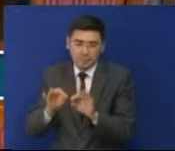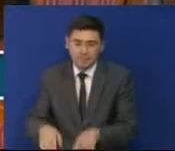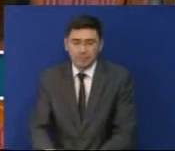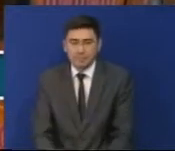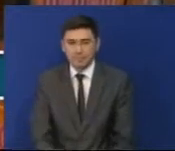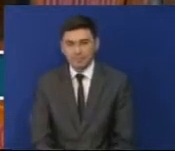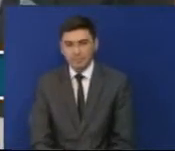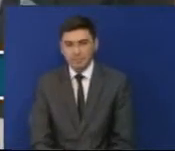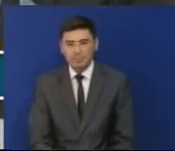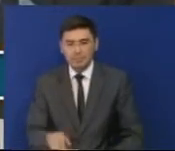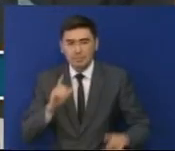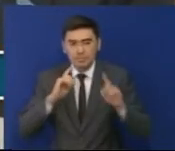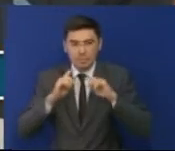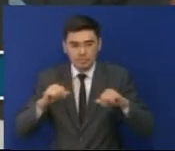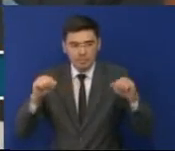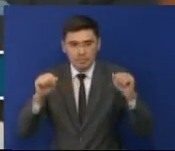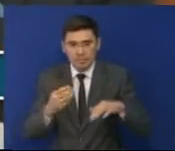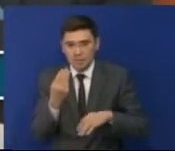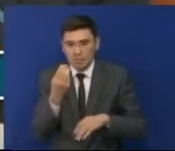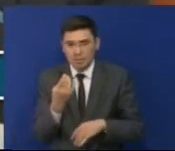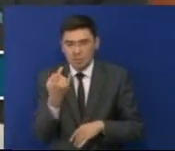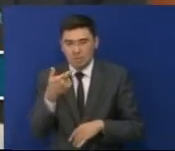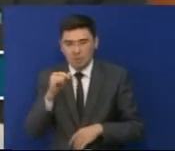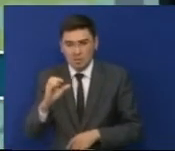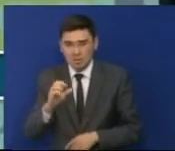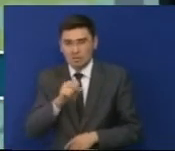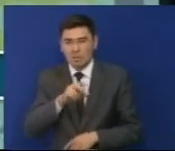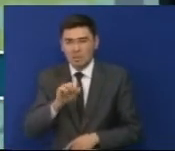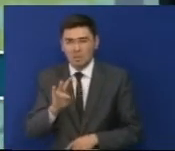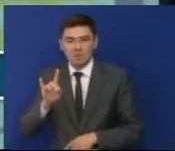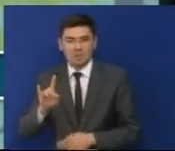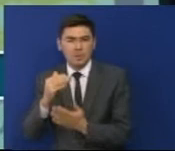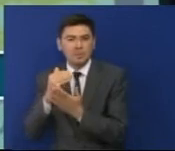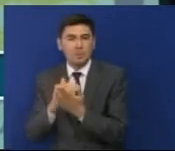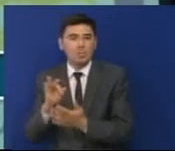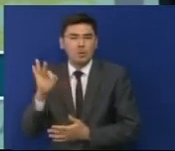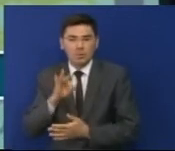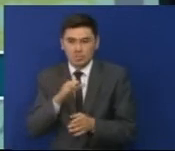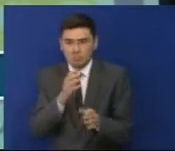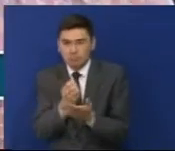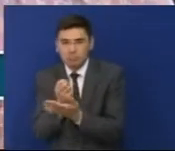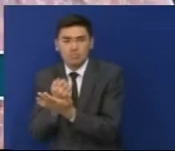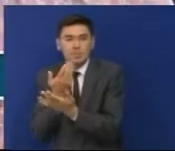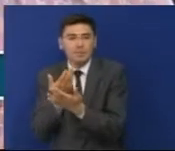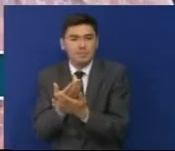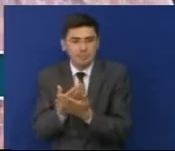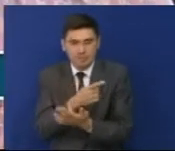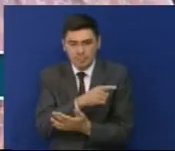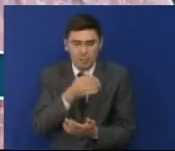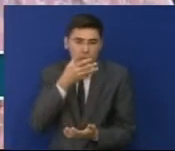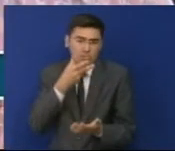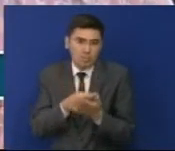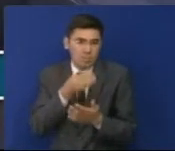Кездесу барысында қонақтар Шығыс адалдық алаңы жобасының жүзеге асырылуы туралы айтып, Өскемен қалалық қоғамдық кеңесінің жұмыс тәжірибесімен